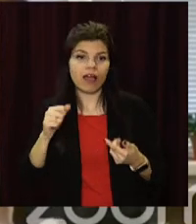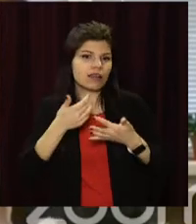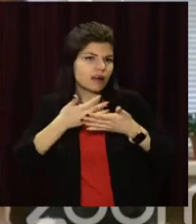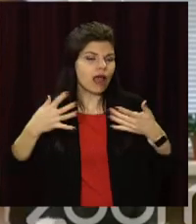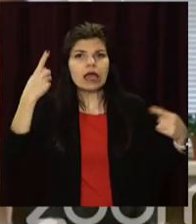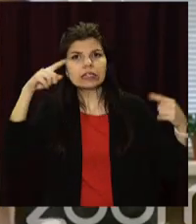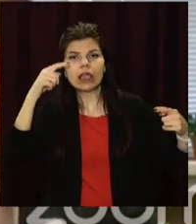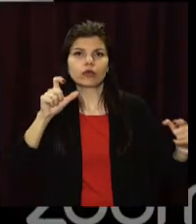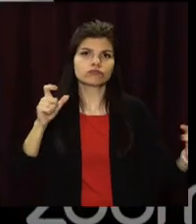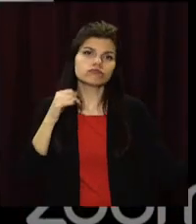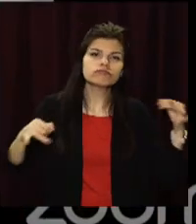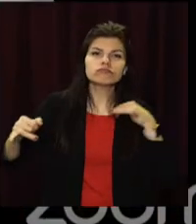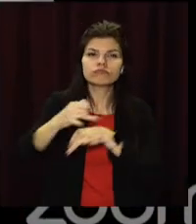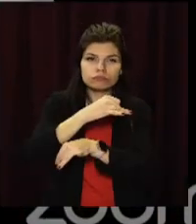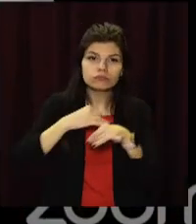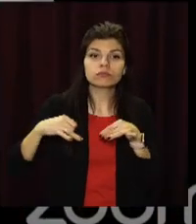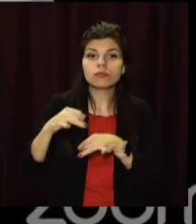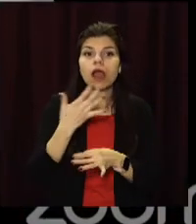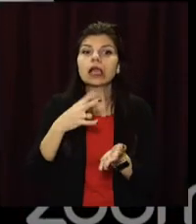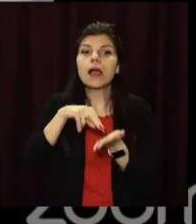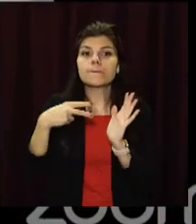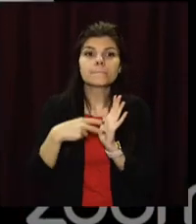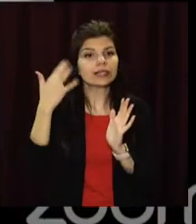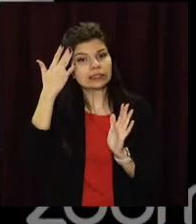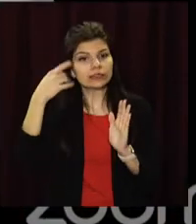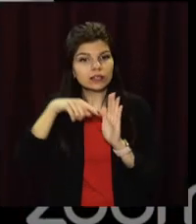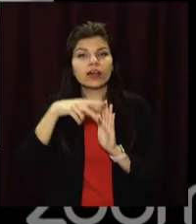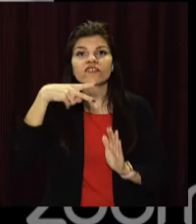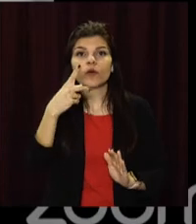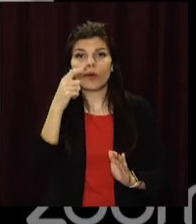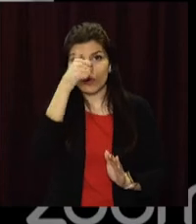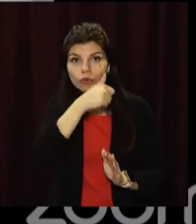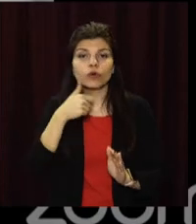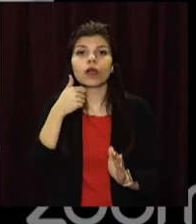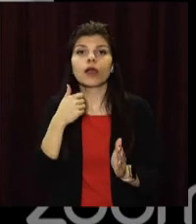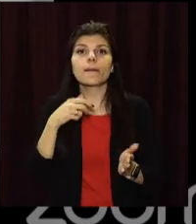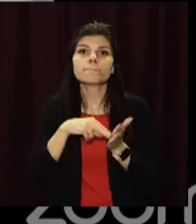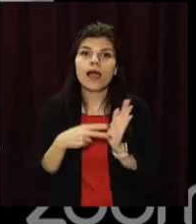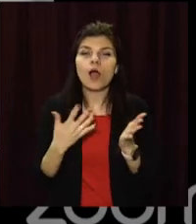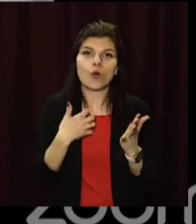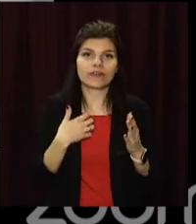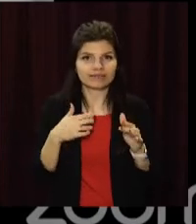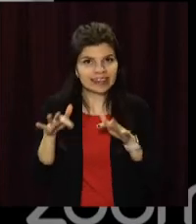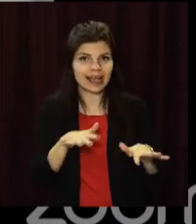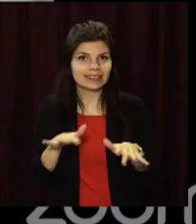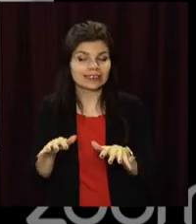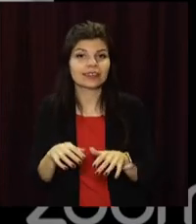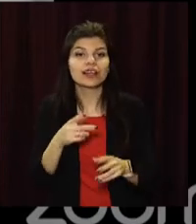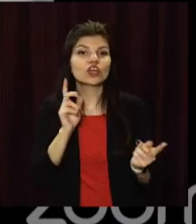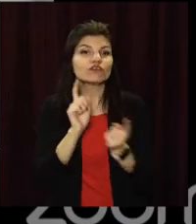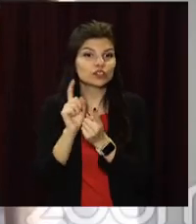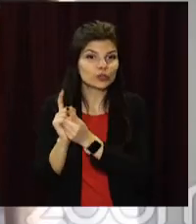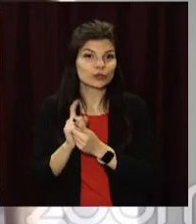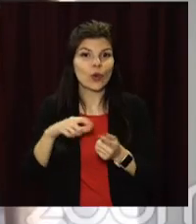аби презентувати ініціативи, які планують втілити у 2021 році. У різних містах країни